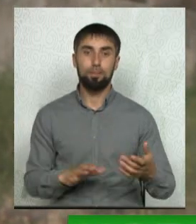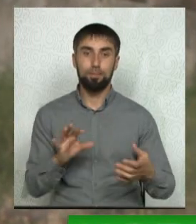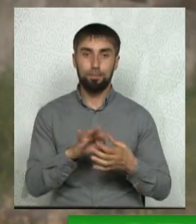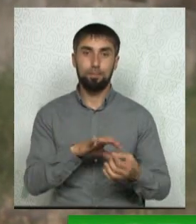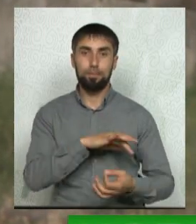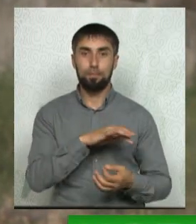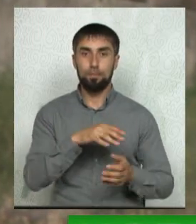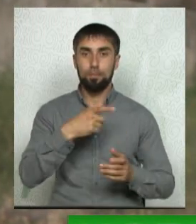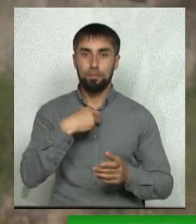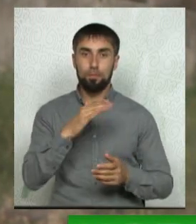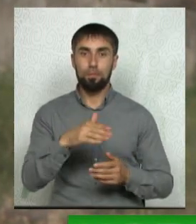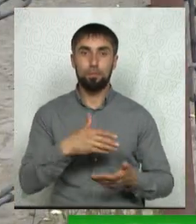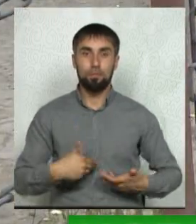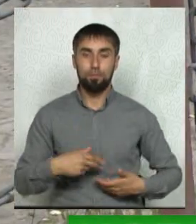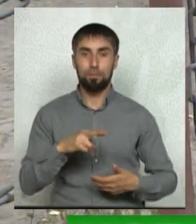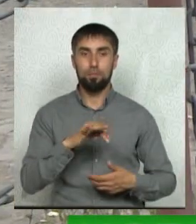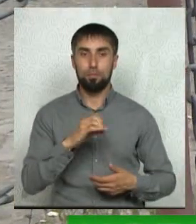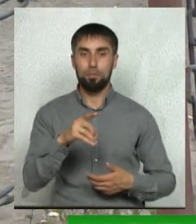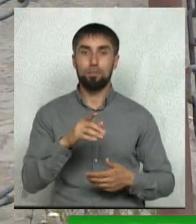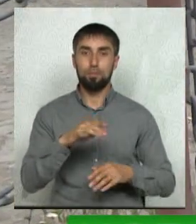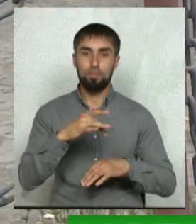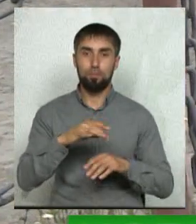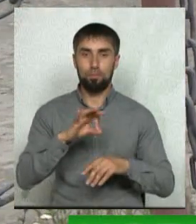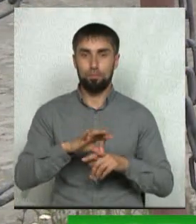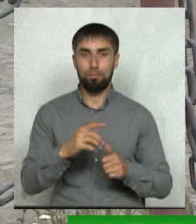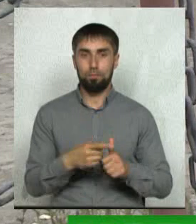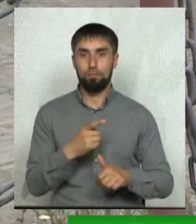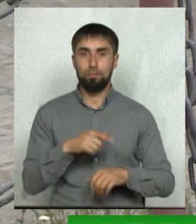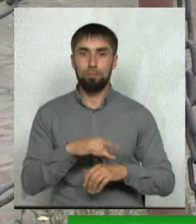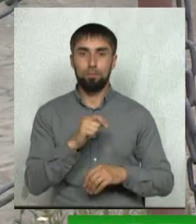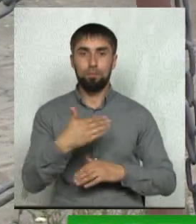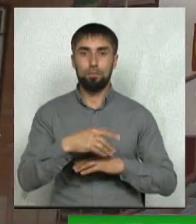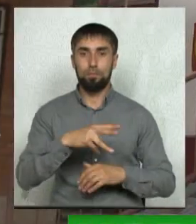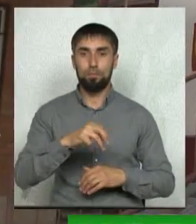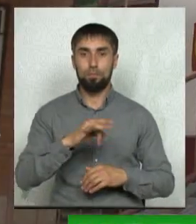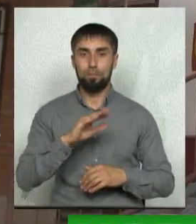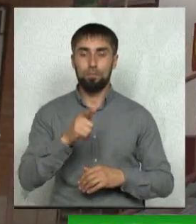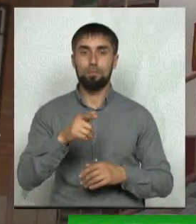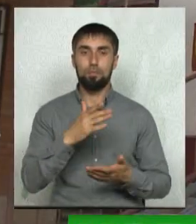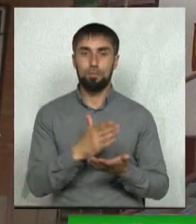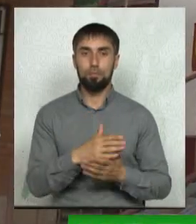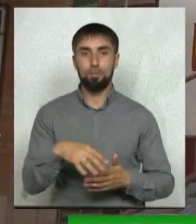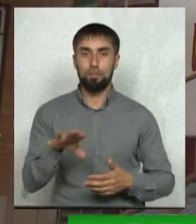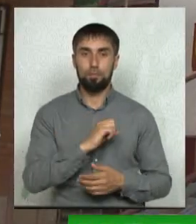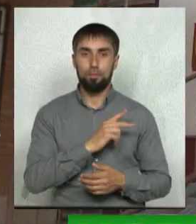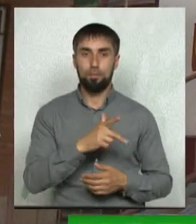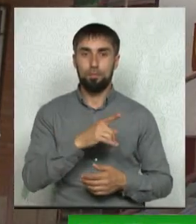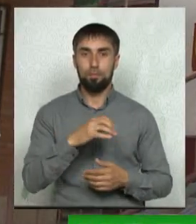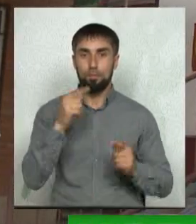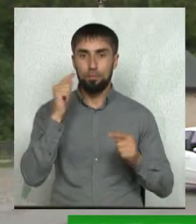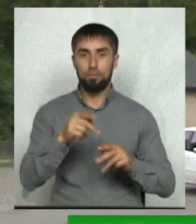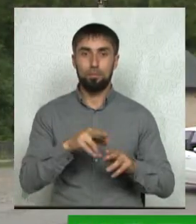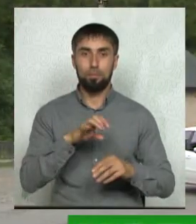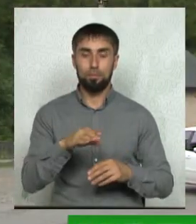к голосованию и жители Яндери. Здесь болеют за будущее улицы Мальсагова. На ней расположены практически все социально значимые